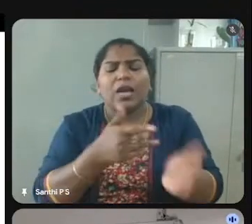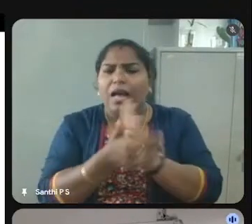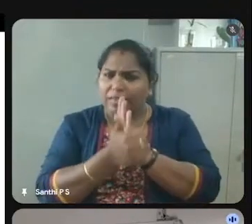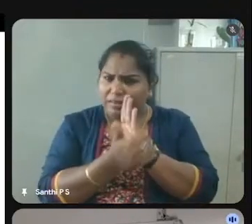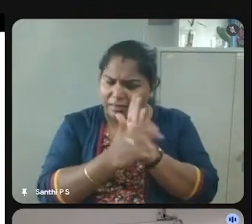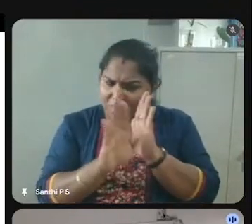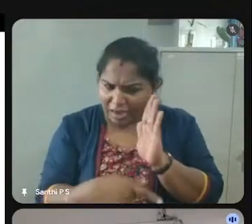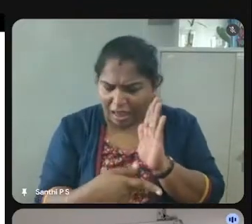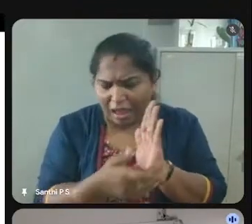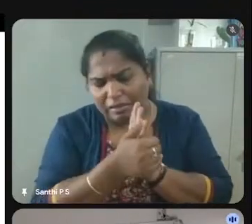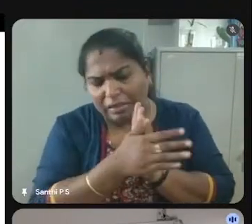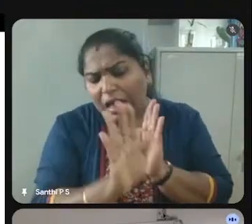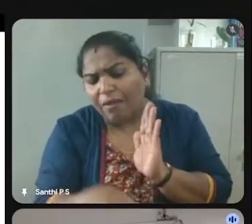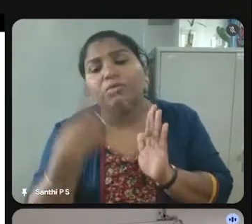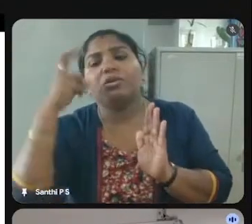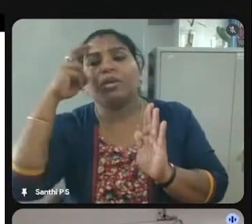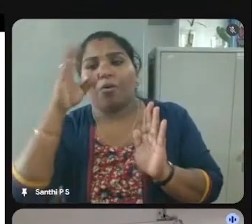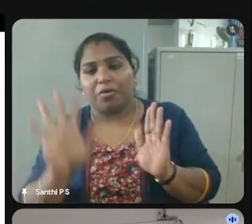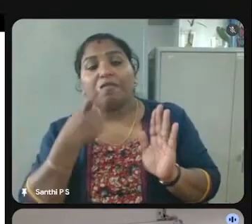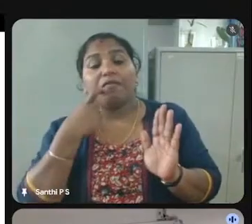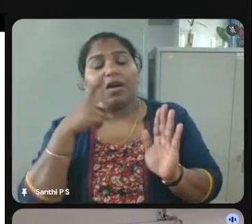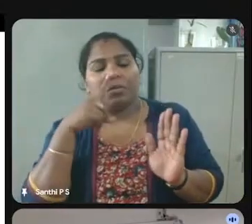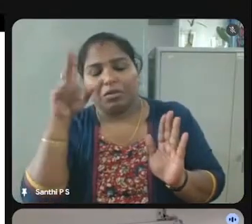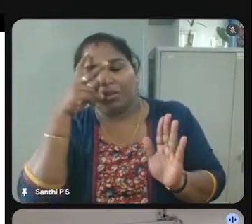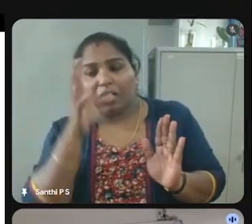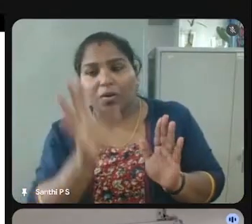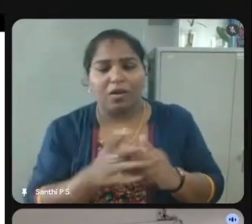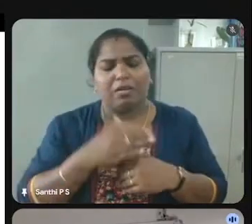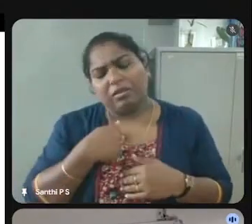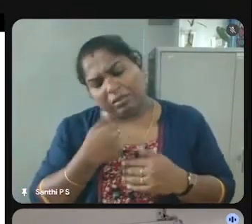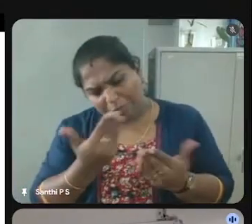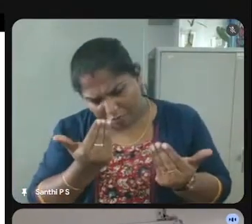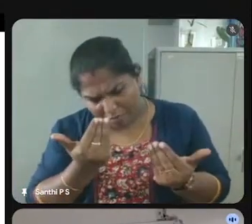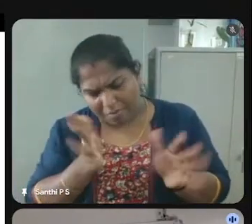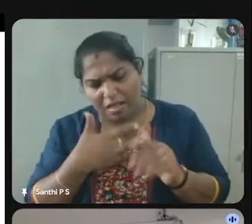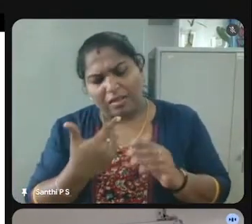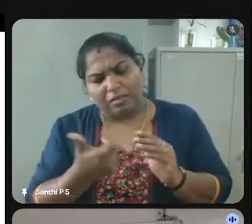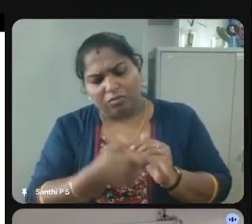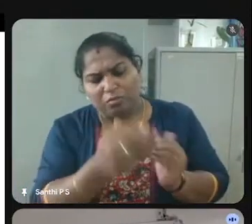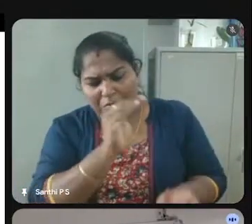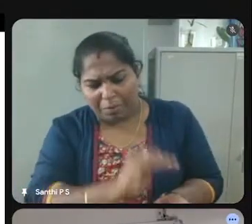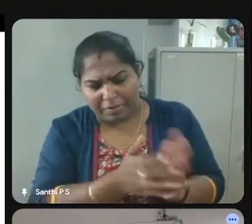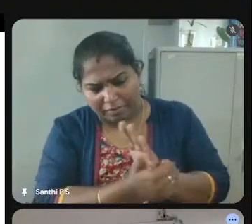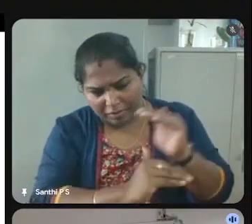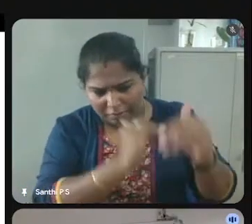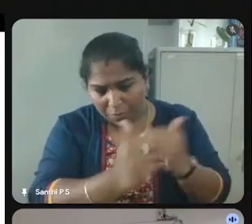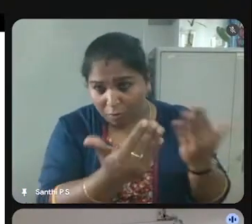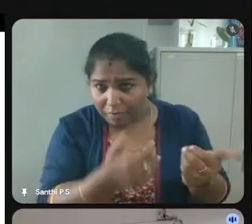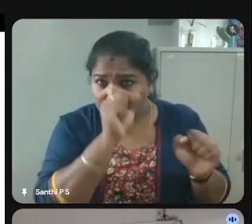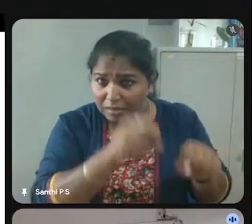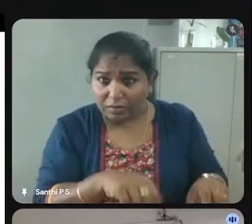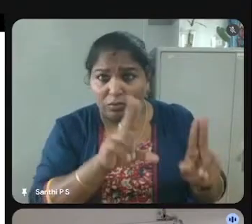ഒരു വിശ്വാസമില്ലായ്മ പല അമ്മമാരും അല്ലെ പല അച്ഛന്മാരും കാണിക്കാറുണ്ട്. എന്നെ കൊണ്ട് ഇത് സാധിക്കുമോ എന്നുള്ള ഒരു ഉത്കണ്ഠ കാണിക്കാറുണ്ട്. അപ്പൊ